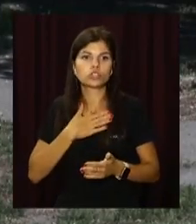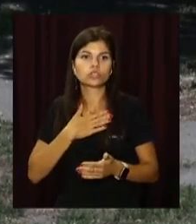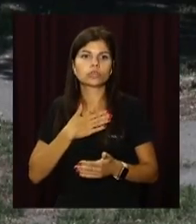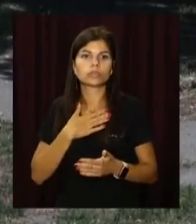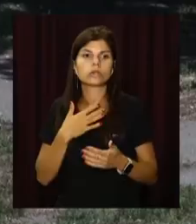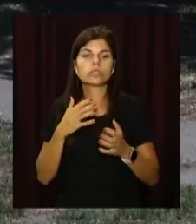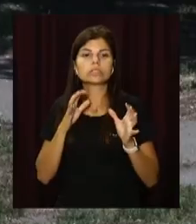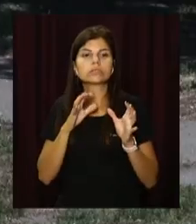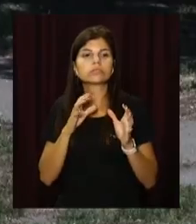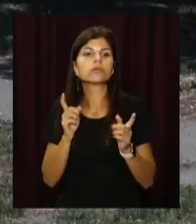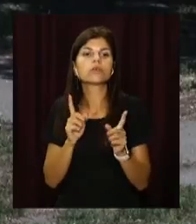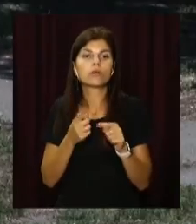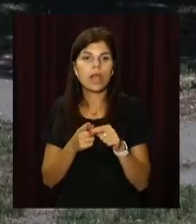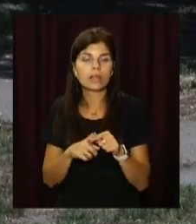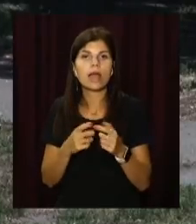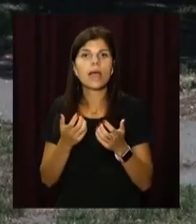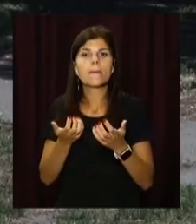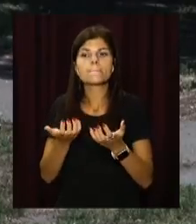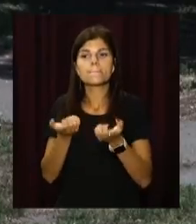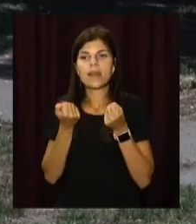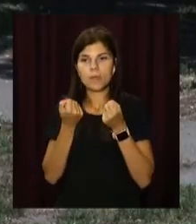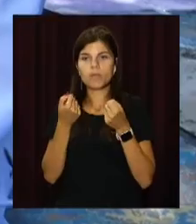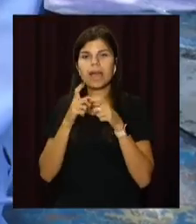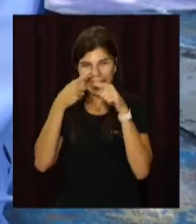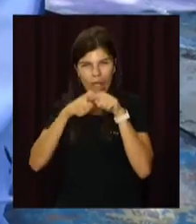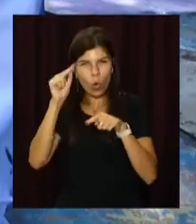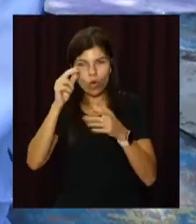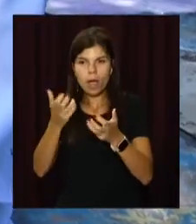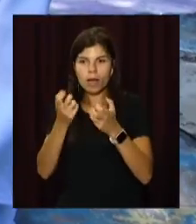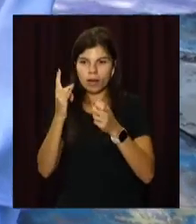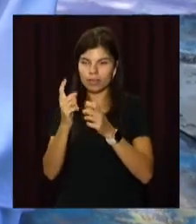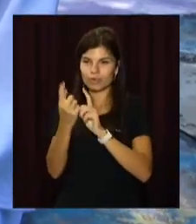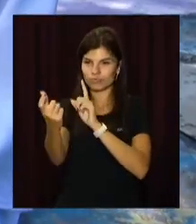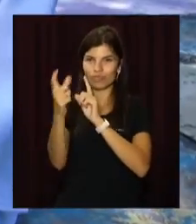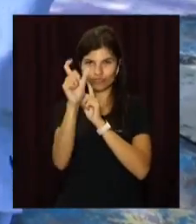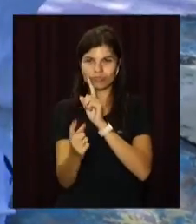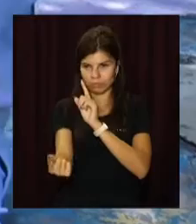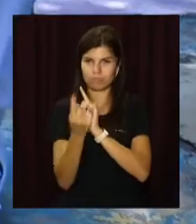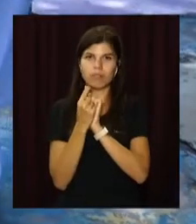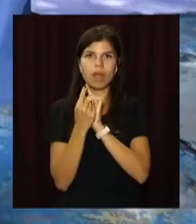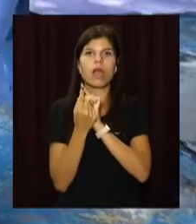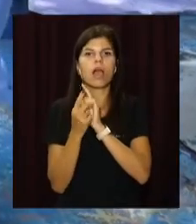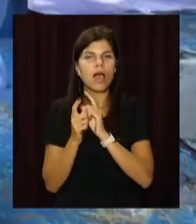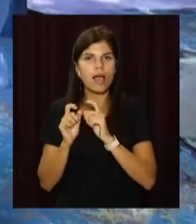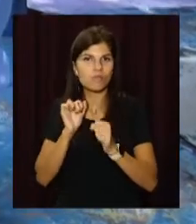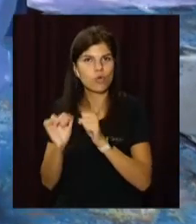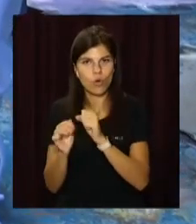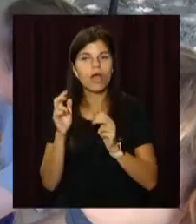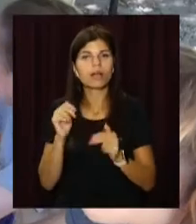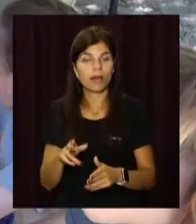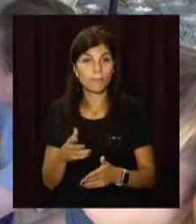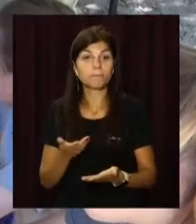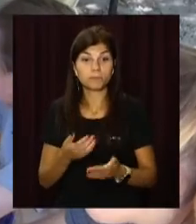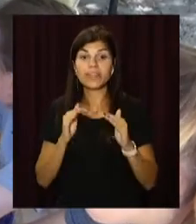основною нашу роботу – це прийоми і вивчення боротьби дзюдо. Після насиченого тренування необхідно і як слід підтримати сили.